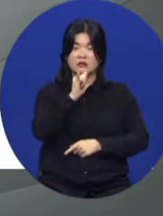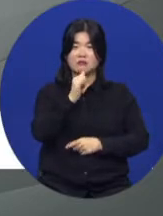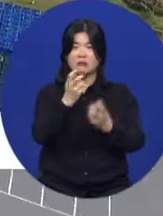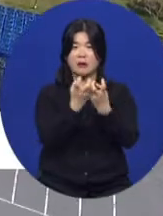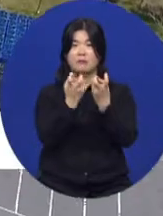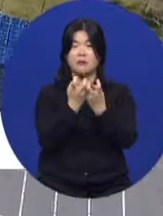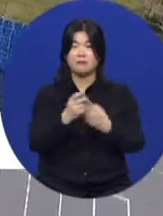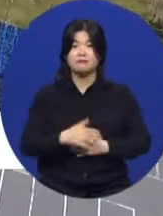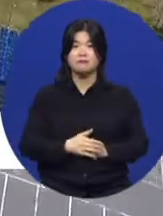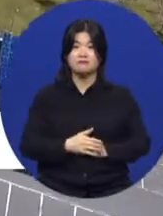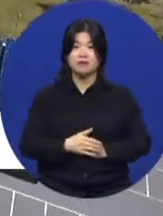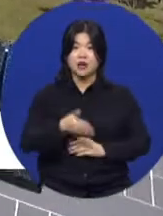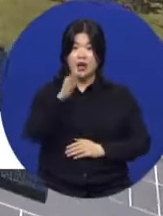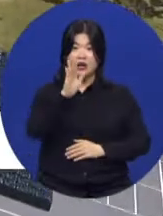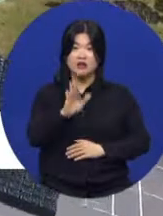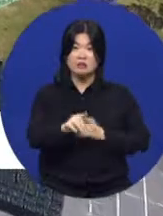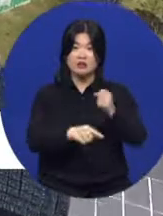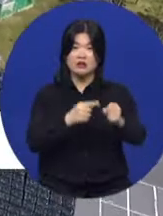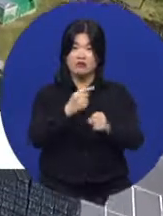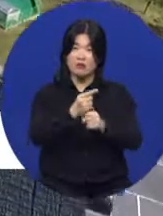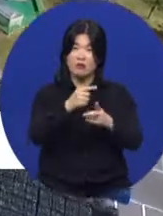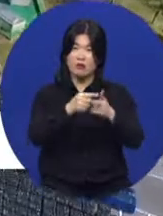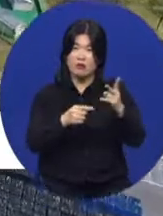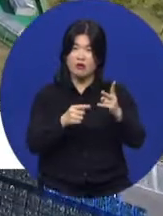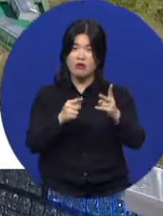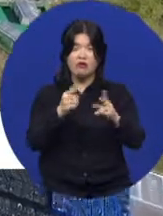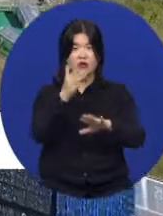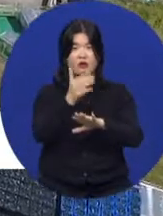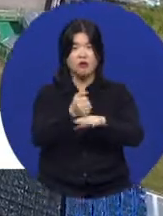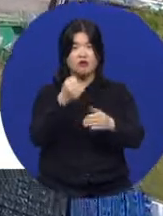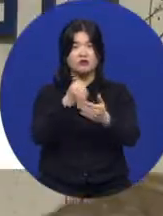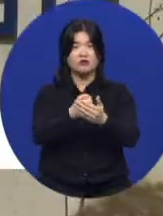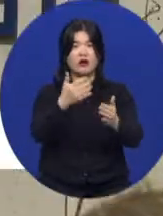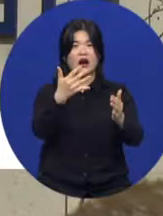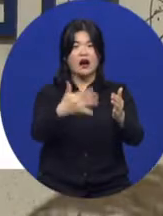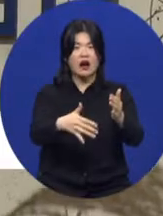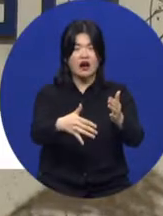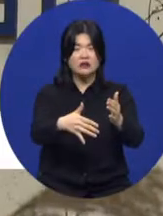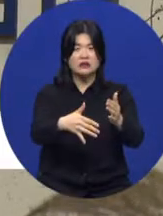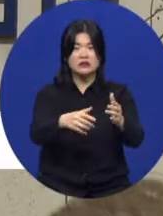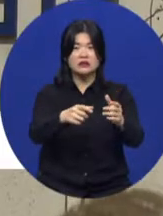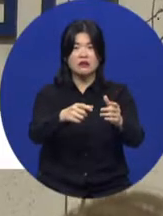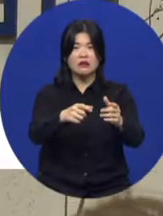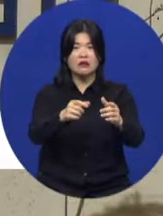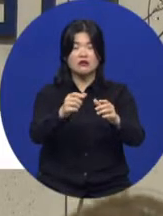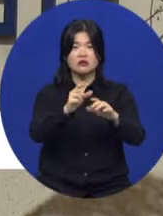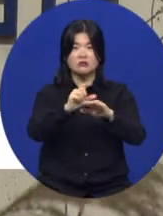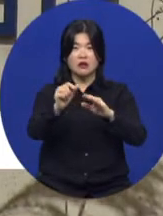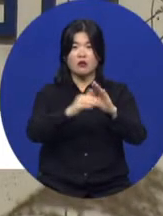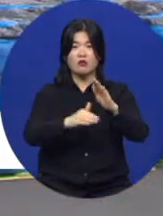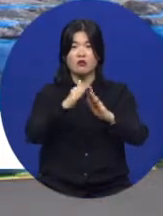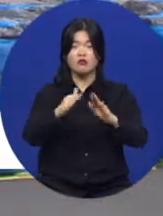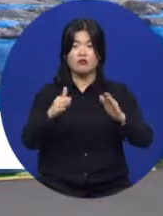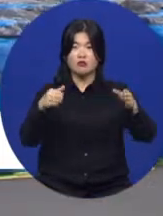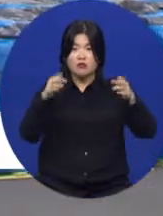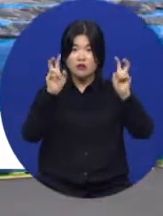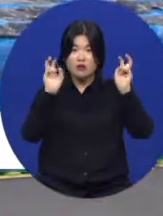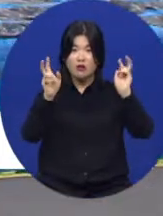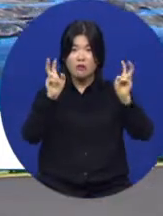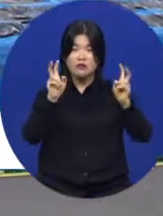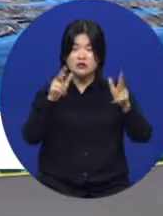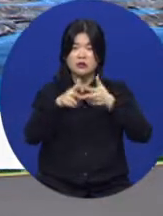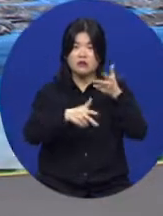전략. 하지만 1년 반 동안 아무런 결론을 내리지 못하는 사이 지방공기업인 제주개발공사는